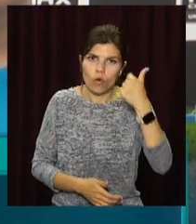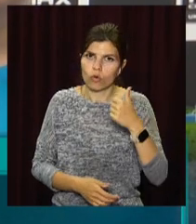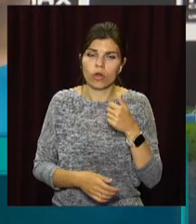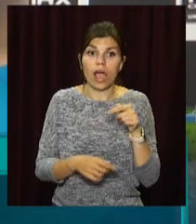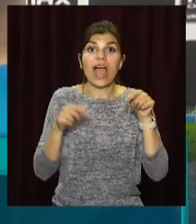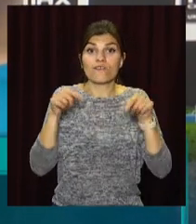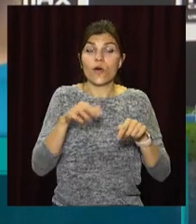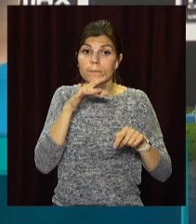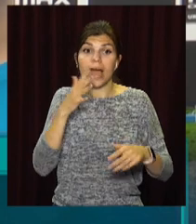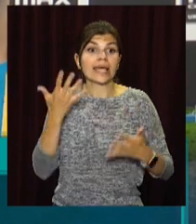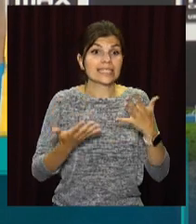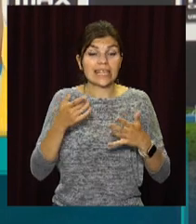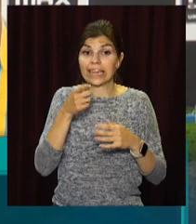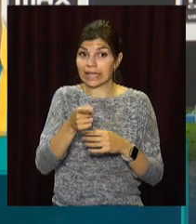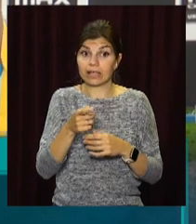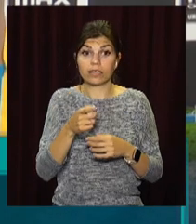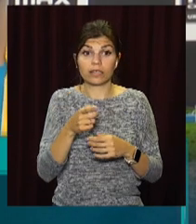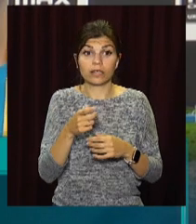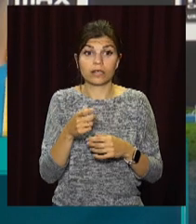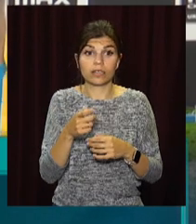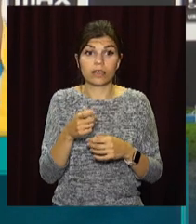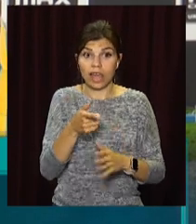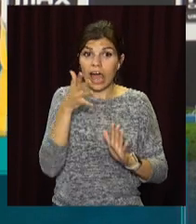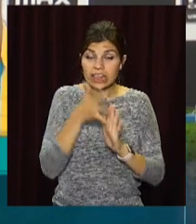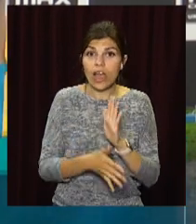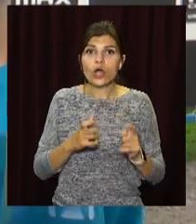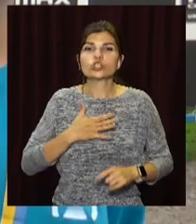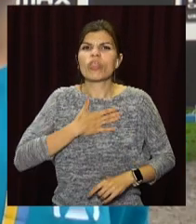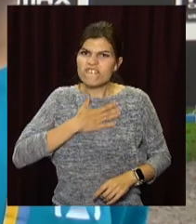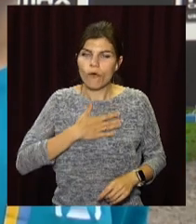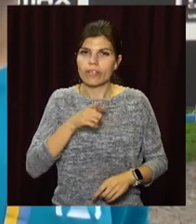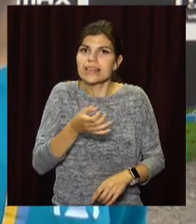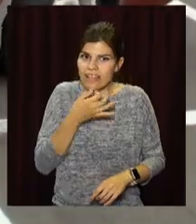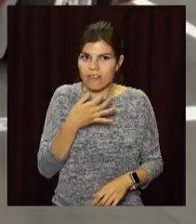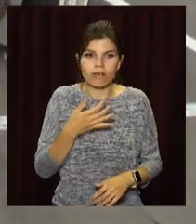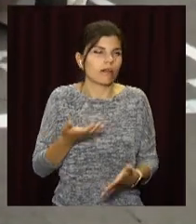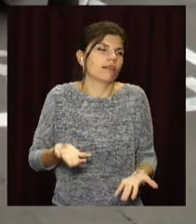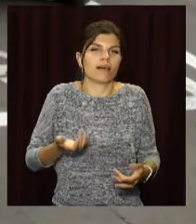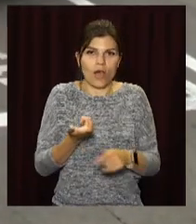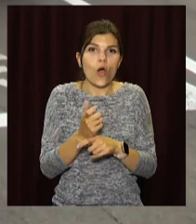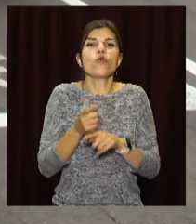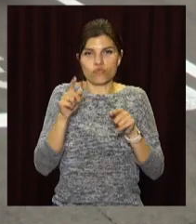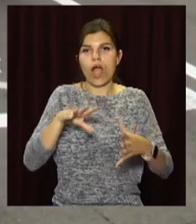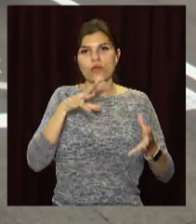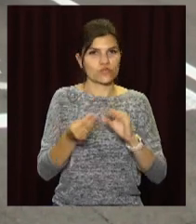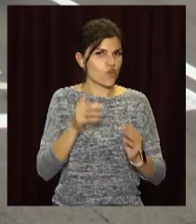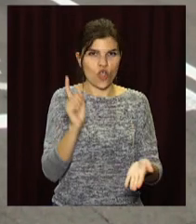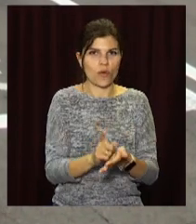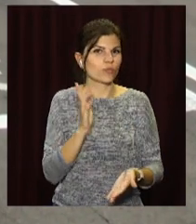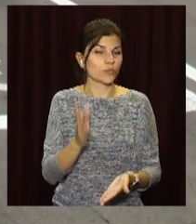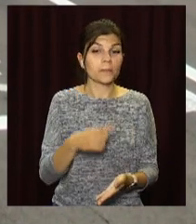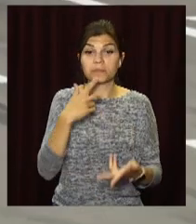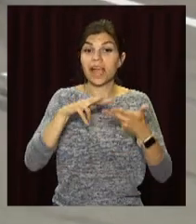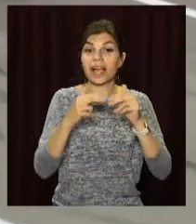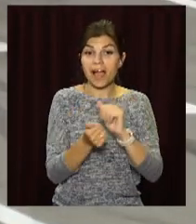от в цей момент, якщо ти тратиш це з удовольствием, і тобі це подобається, тільки тоді може результат. У Кам'янському для